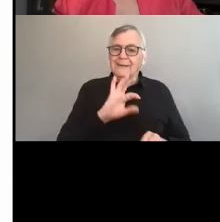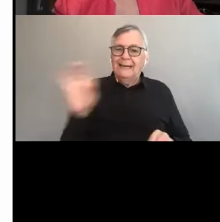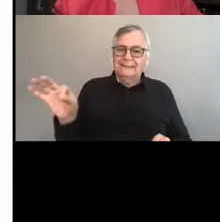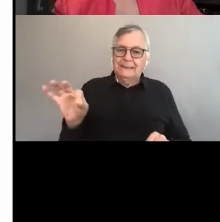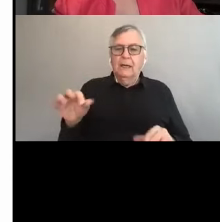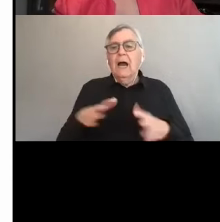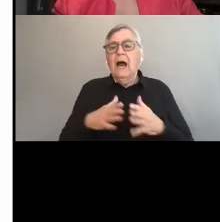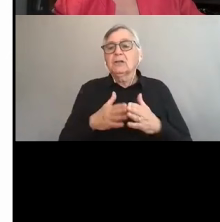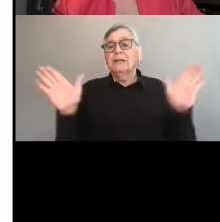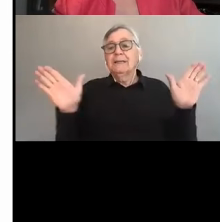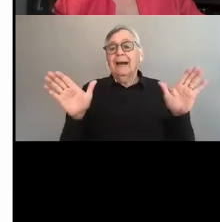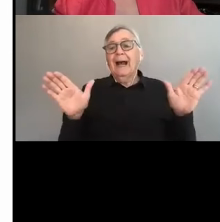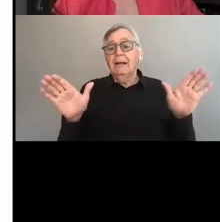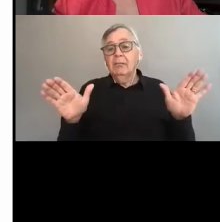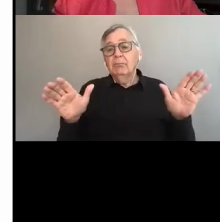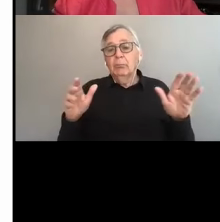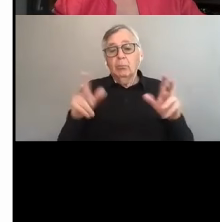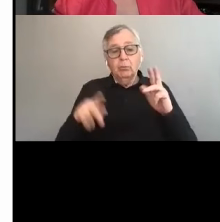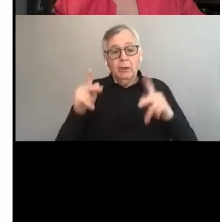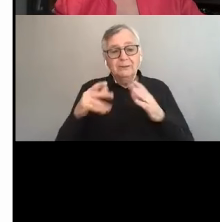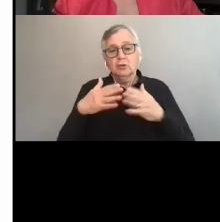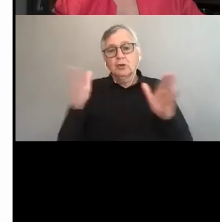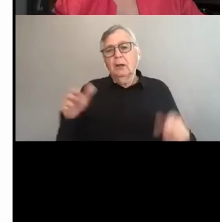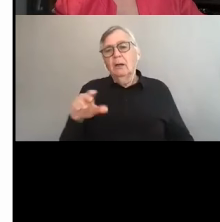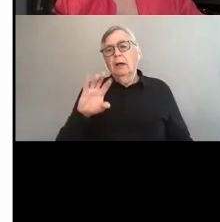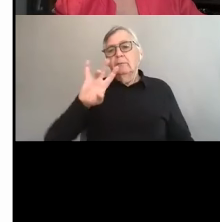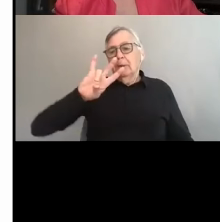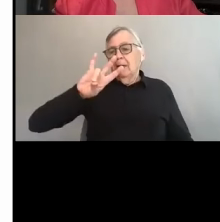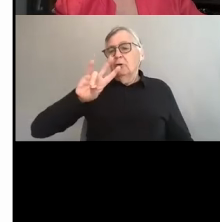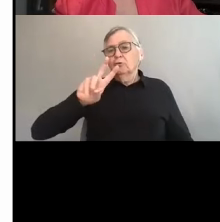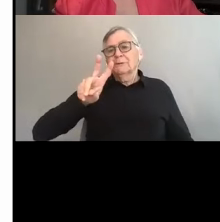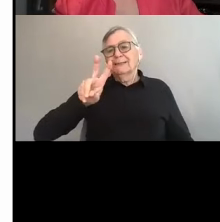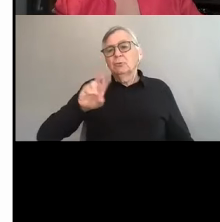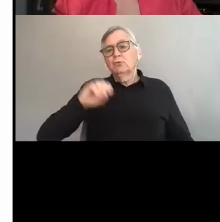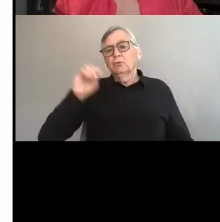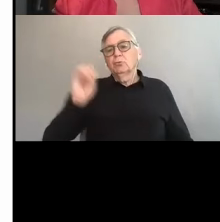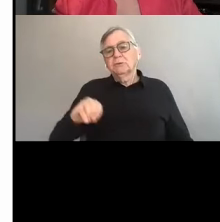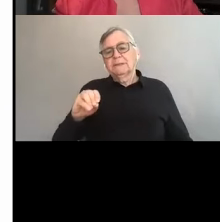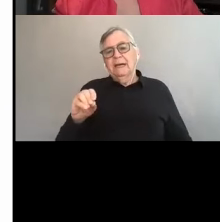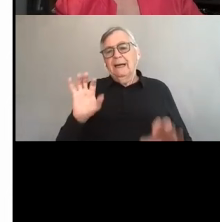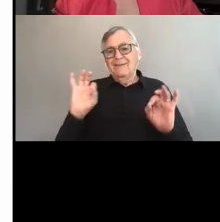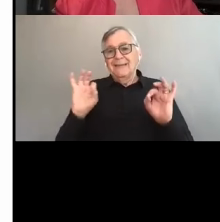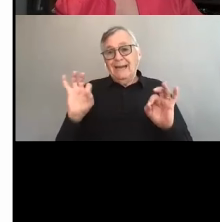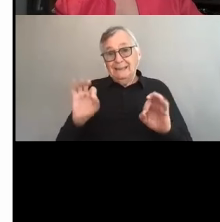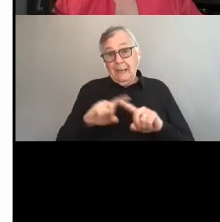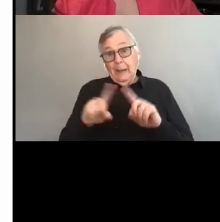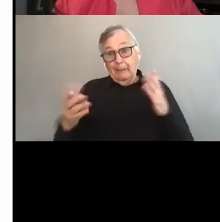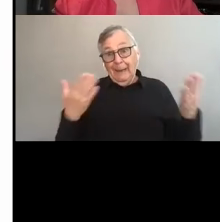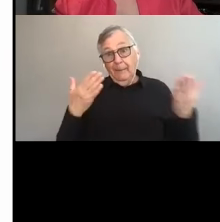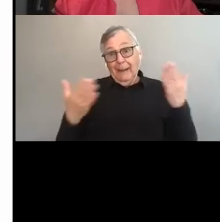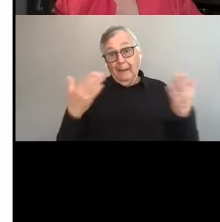en général, ce qu'on retient pour une population comme la nôtre, c'est 72% d'efficacité. Mais par rapport